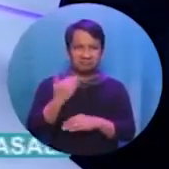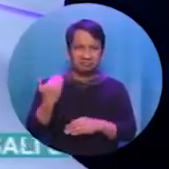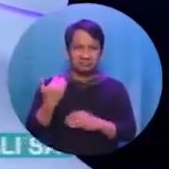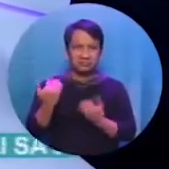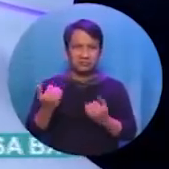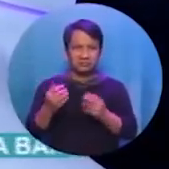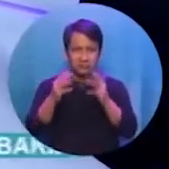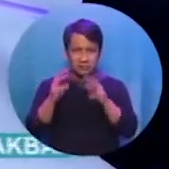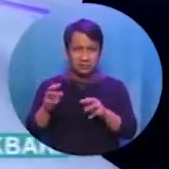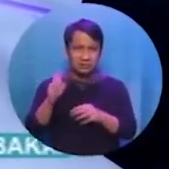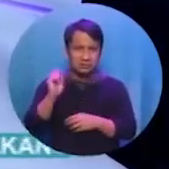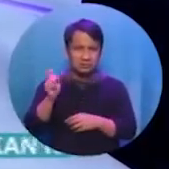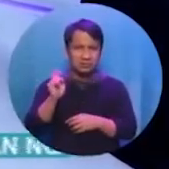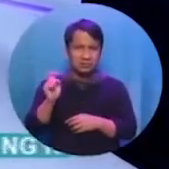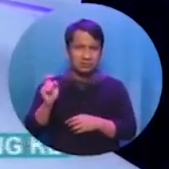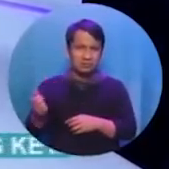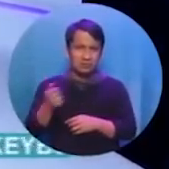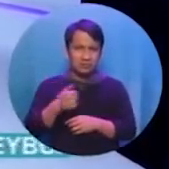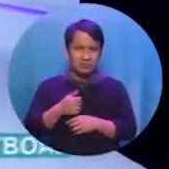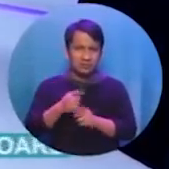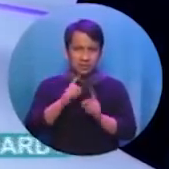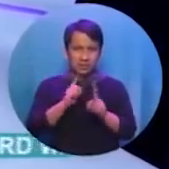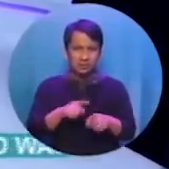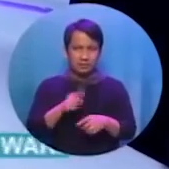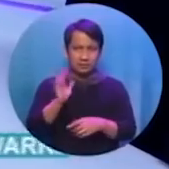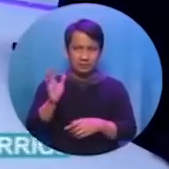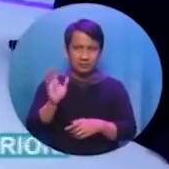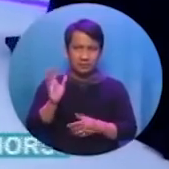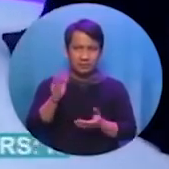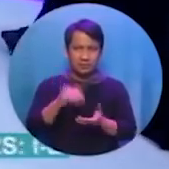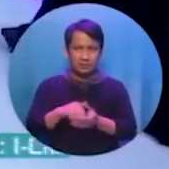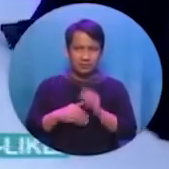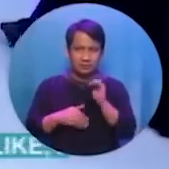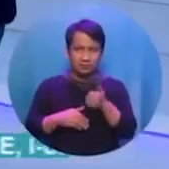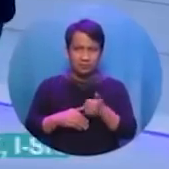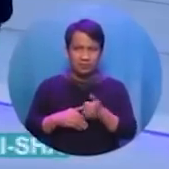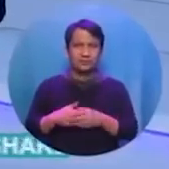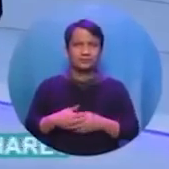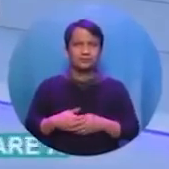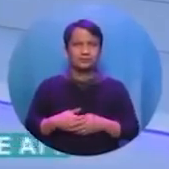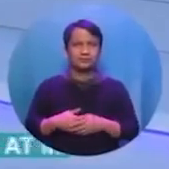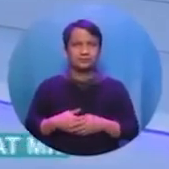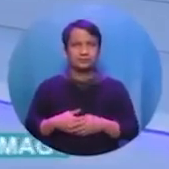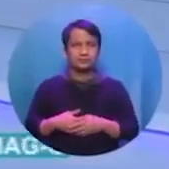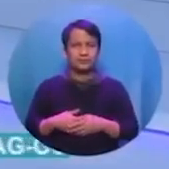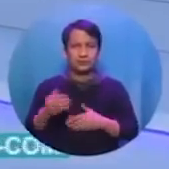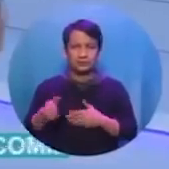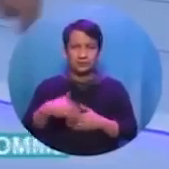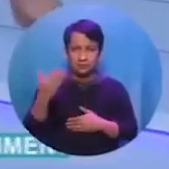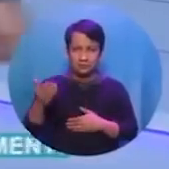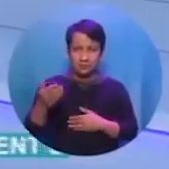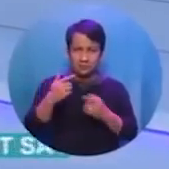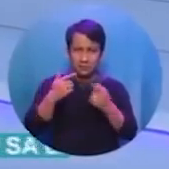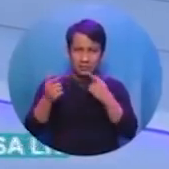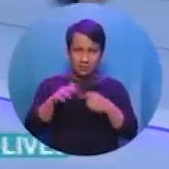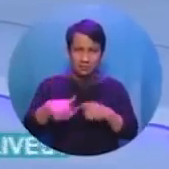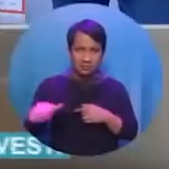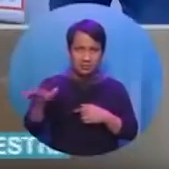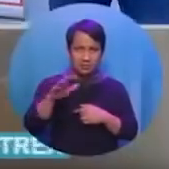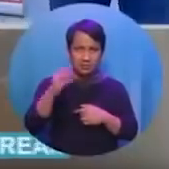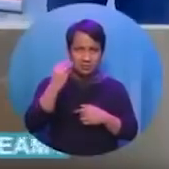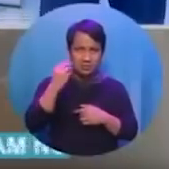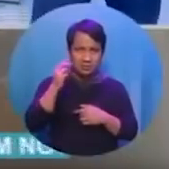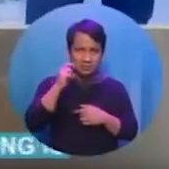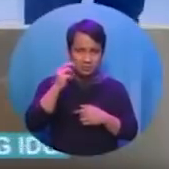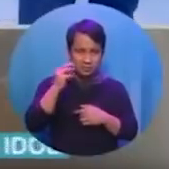Kasi kung nanonood ka, agad-agad sinagot mo. So 50,000 na yung bukas. Bago tayo magtapos, may mga pabati ba kayo dyan? Siyang